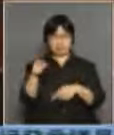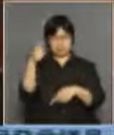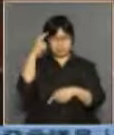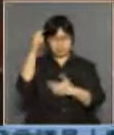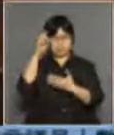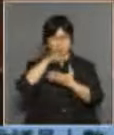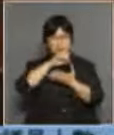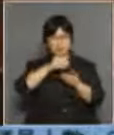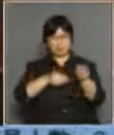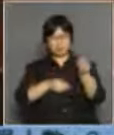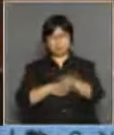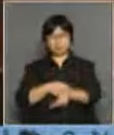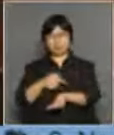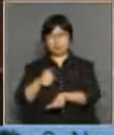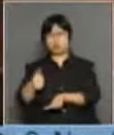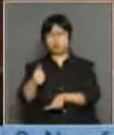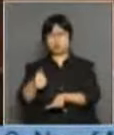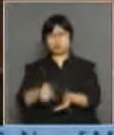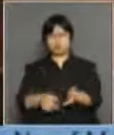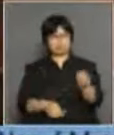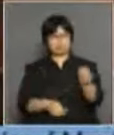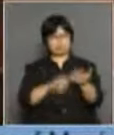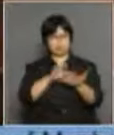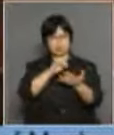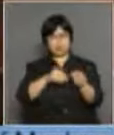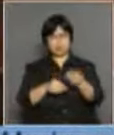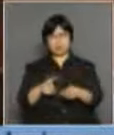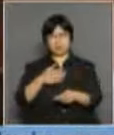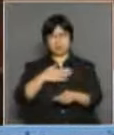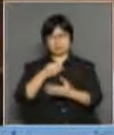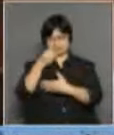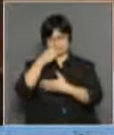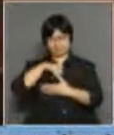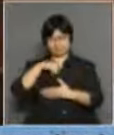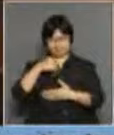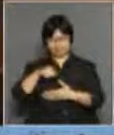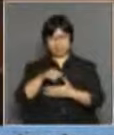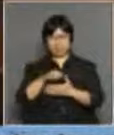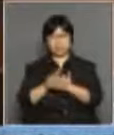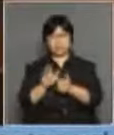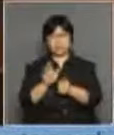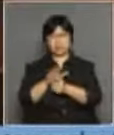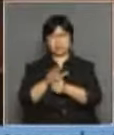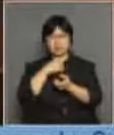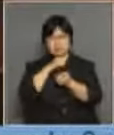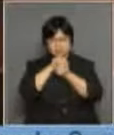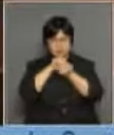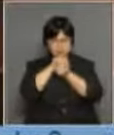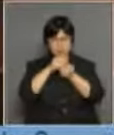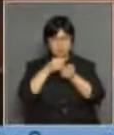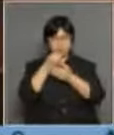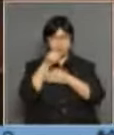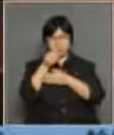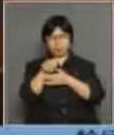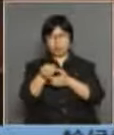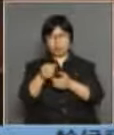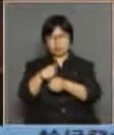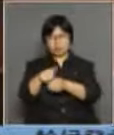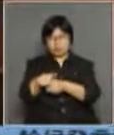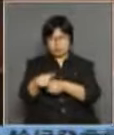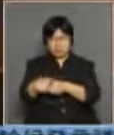啲乜嘢俾你食係對你最好嘅，甚至咧佢驚你吞唔落，佢要幫你嚼埋，嚼完咧分出嚟，再喂俾你